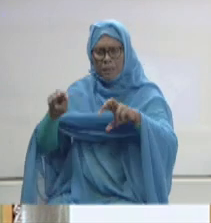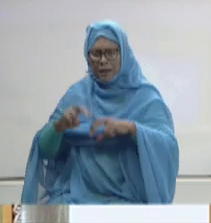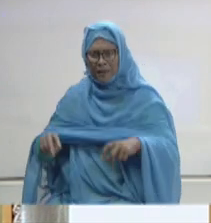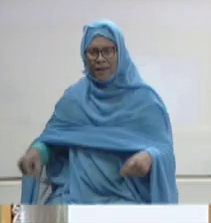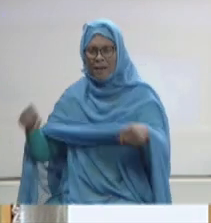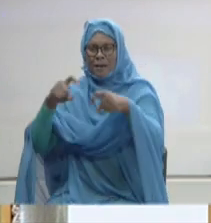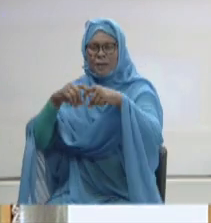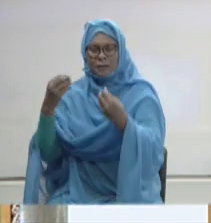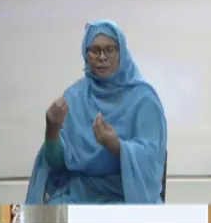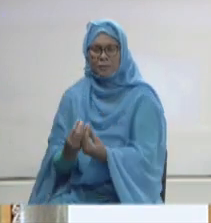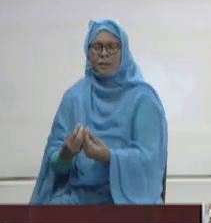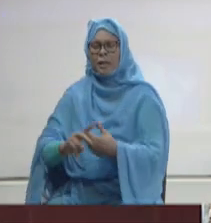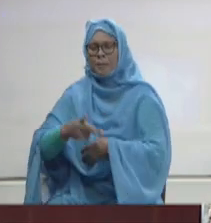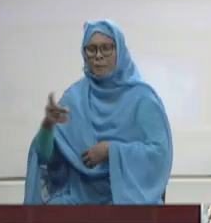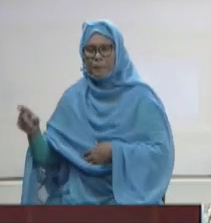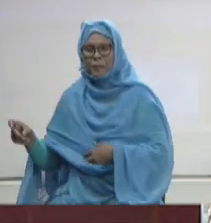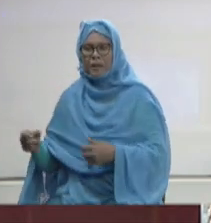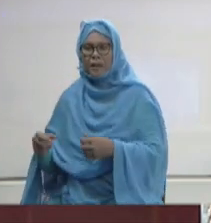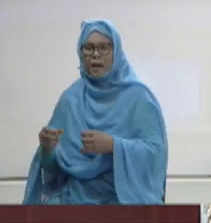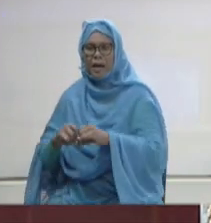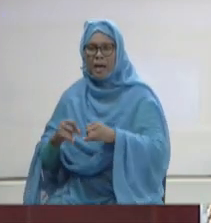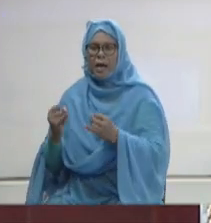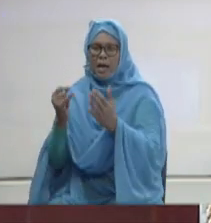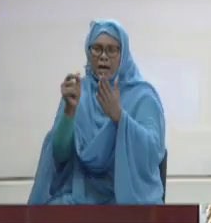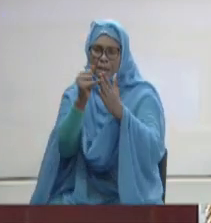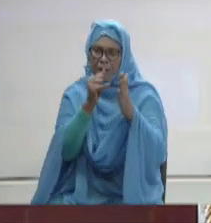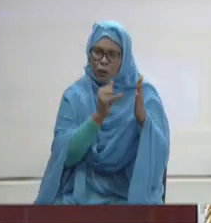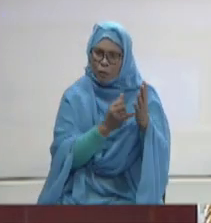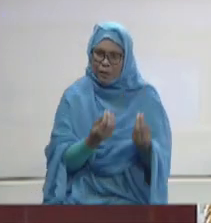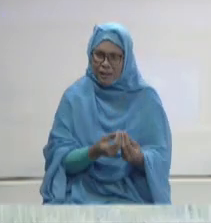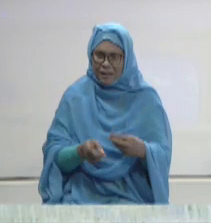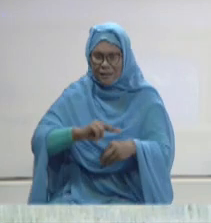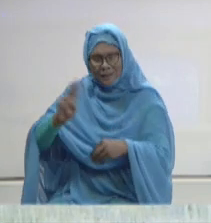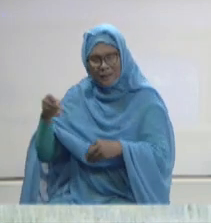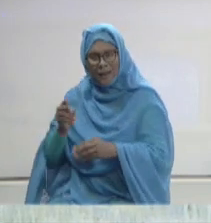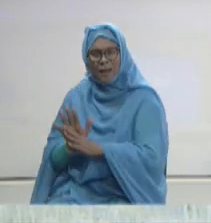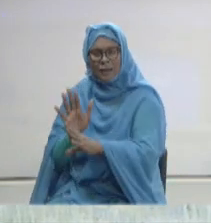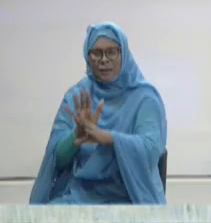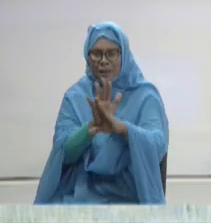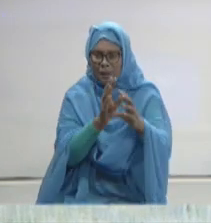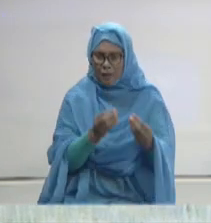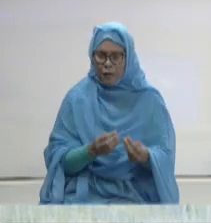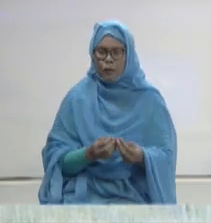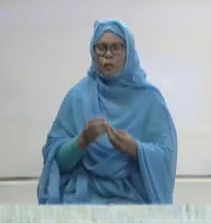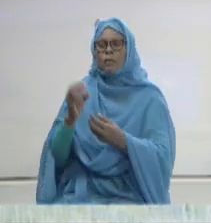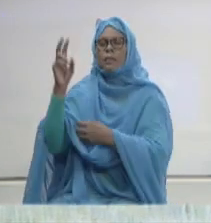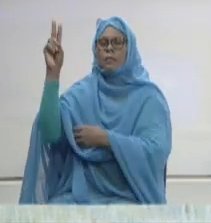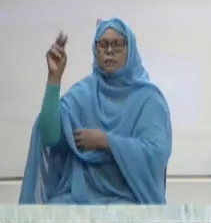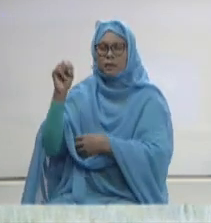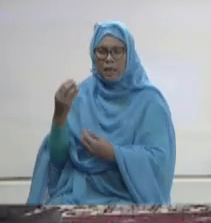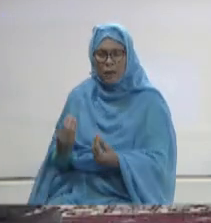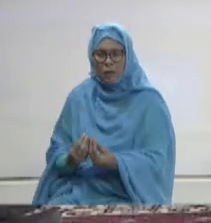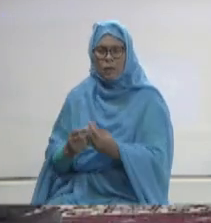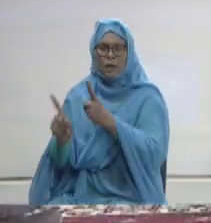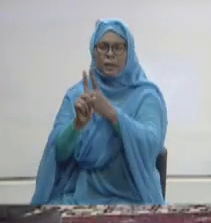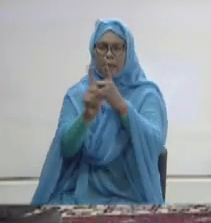موريتانيا مع منظومه الامم المتحده وسبل تعزيزها وسبل تعزيزها وتطويرها جر اللقاء